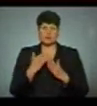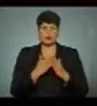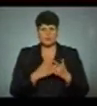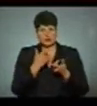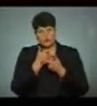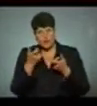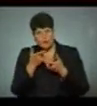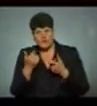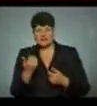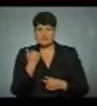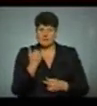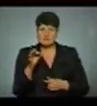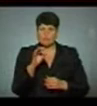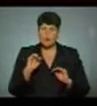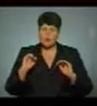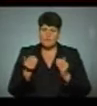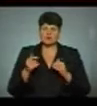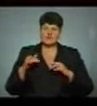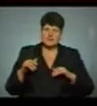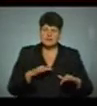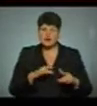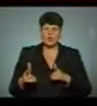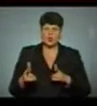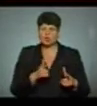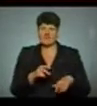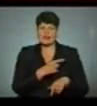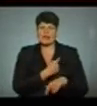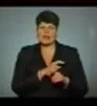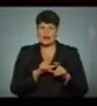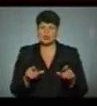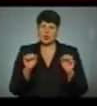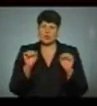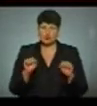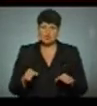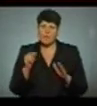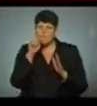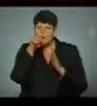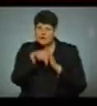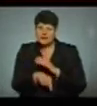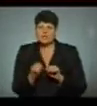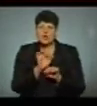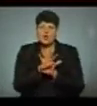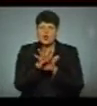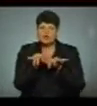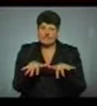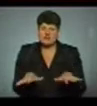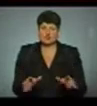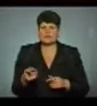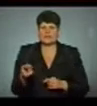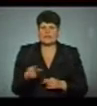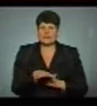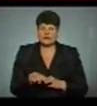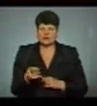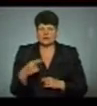інформуватиме вас про обмежувальні заходи та готовність лікарень до можливого проникнення коронавірусу на територію Тернопільської